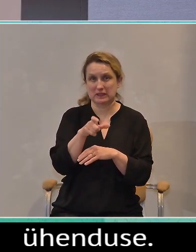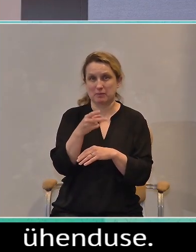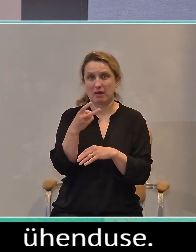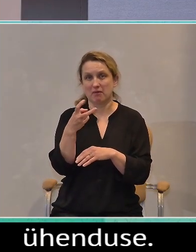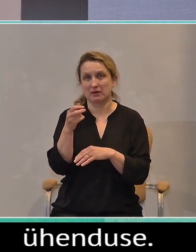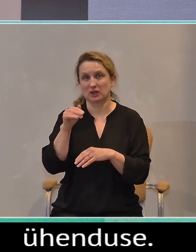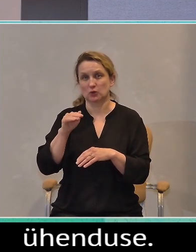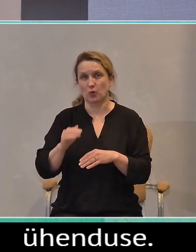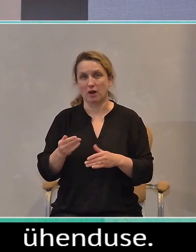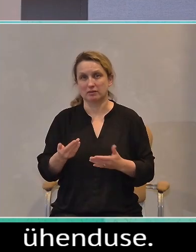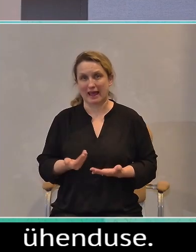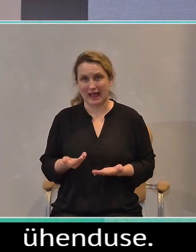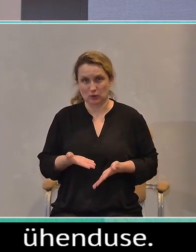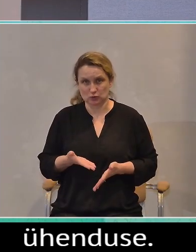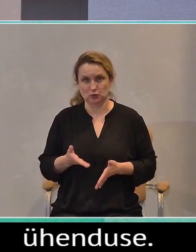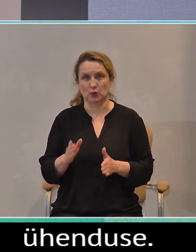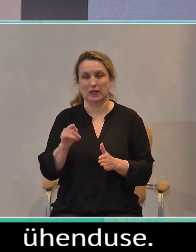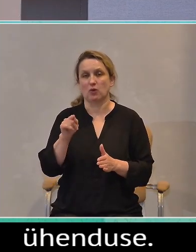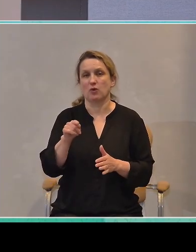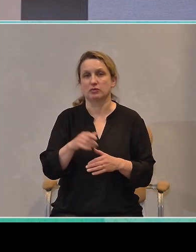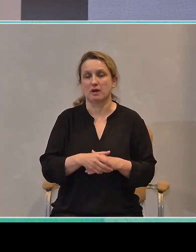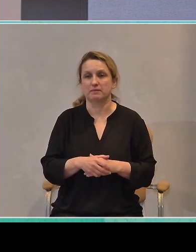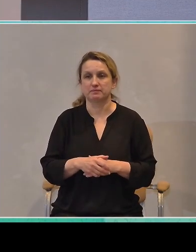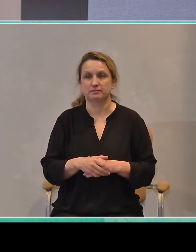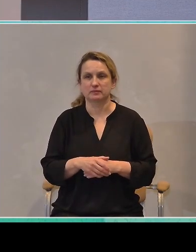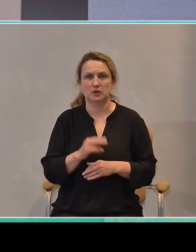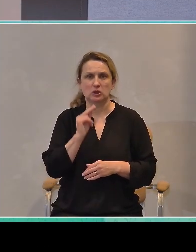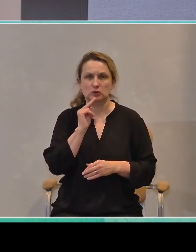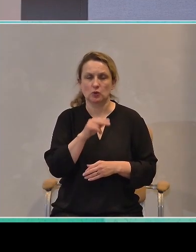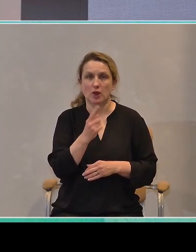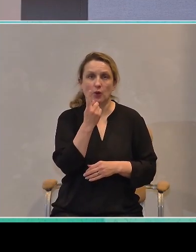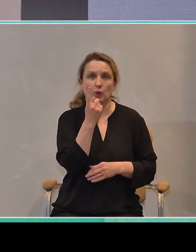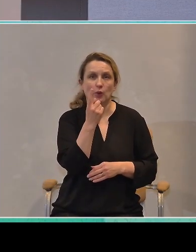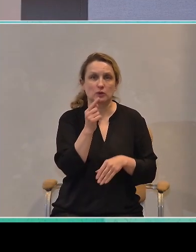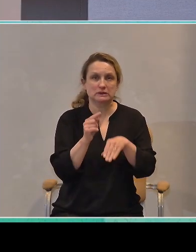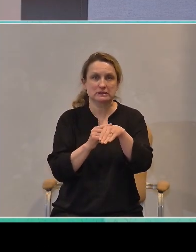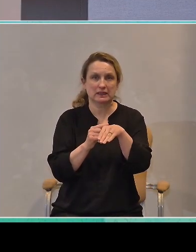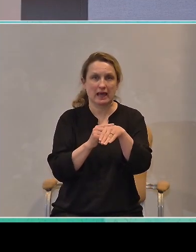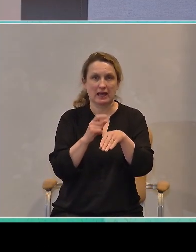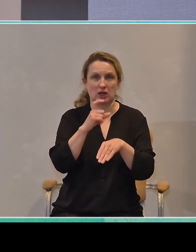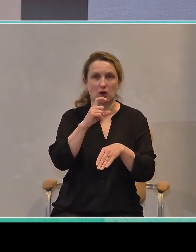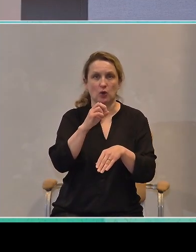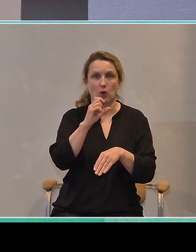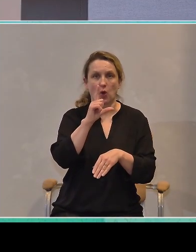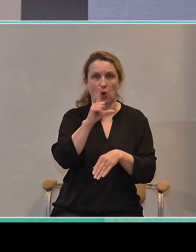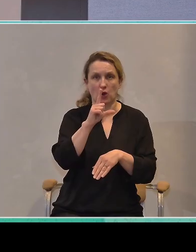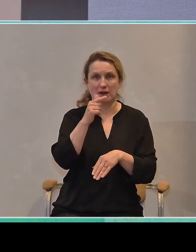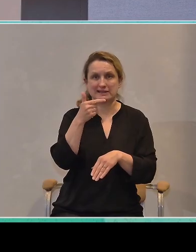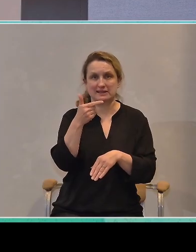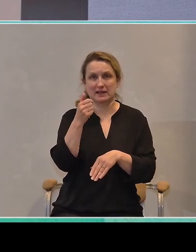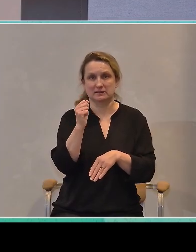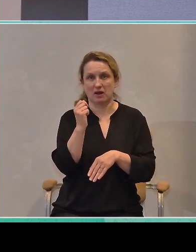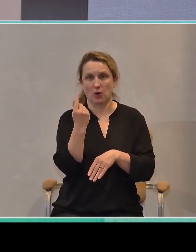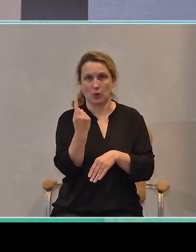kohta. Ja nagu ma ütlesin, siin on süüdlaseks ainult 1 geen, KOL7A1, mille